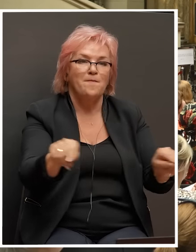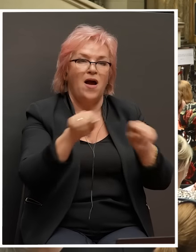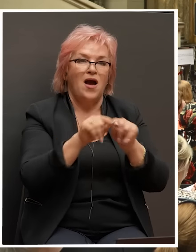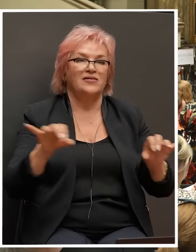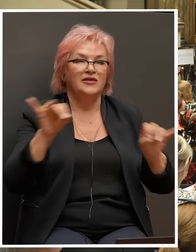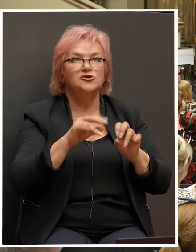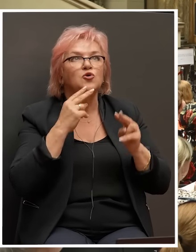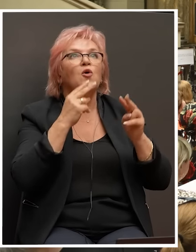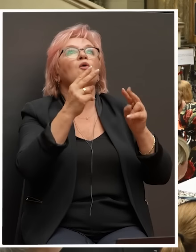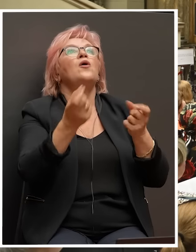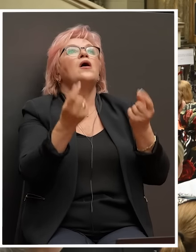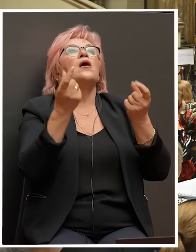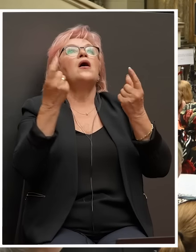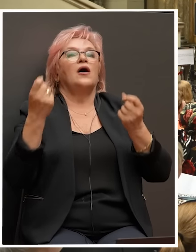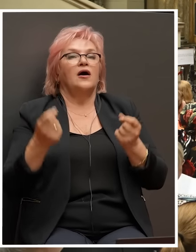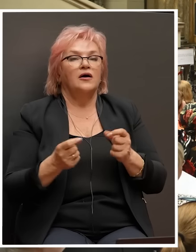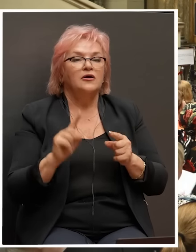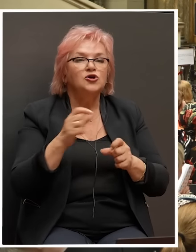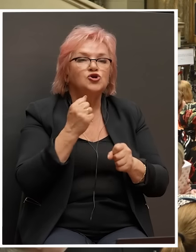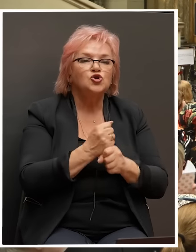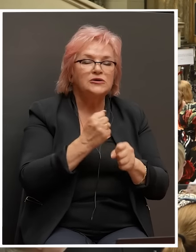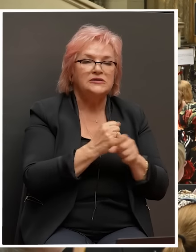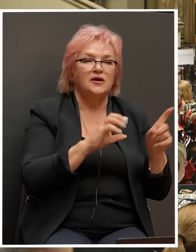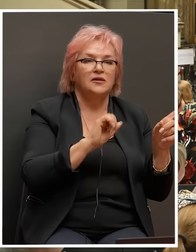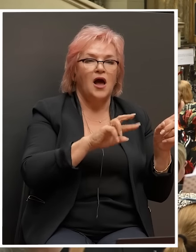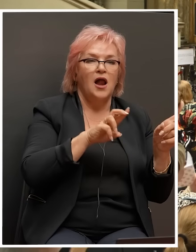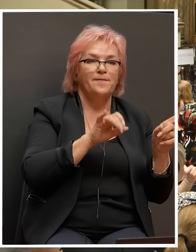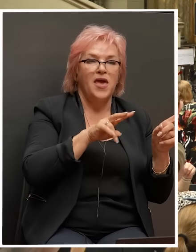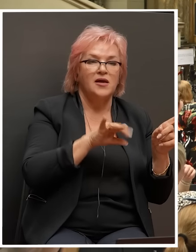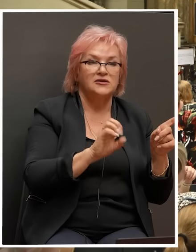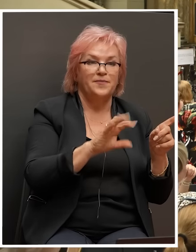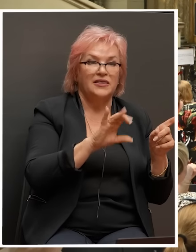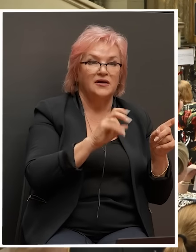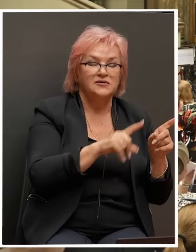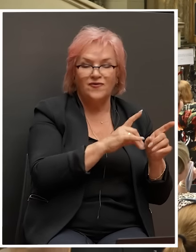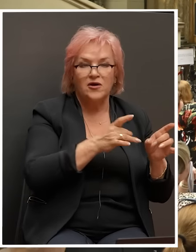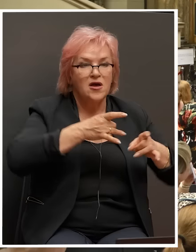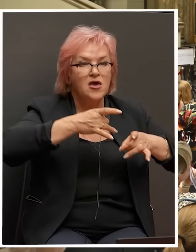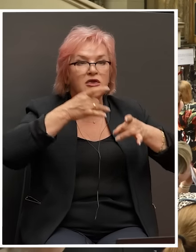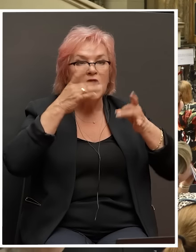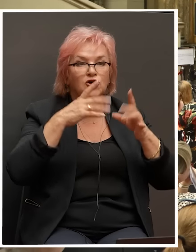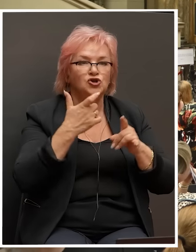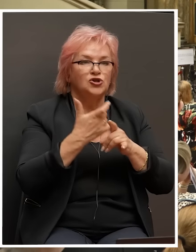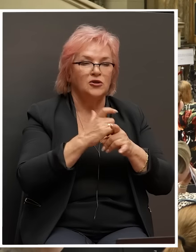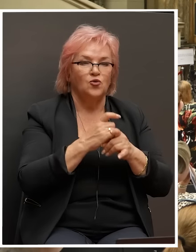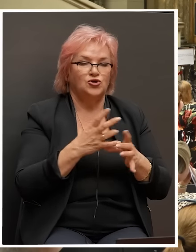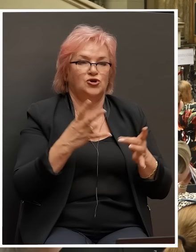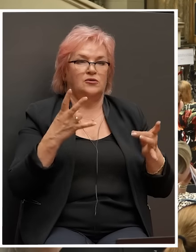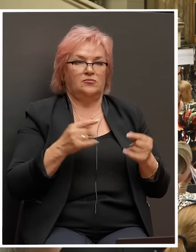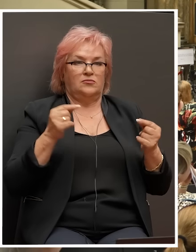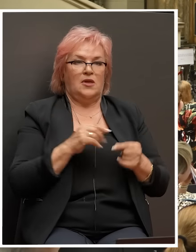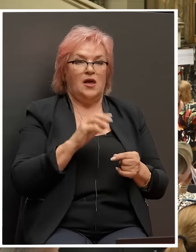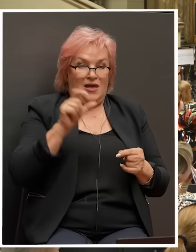история. И то, что сделал Альберти в 15 веке, неожиданно весьма и весьма пригодилось. Помните, Альберти